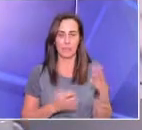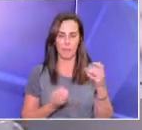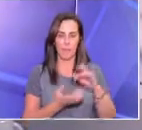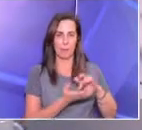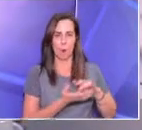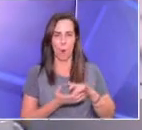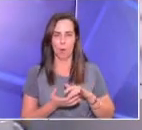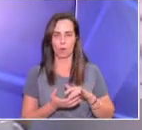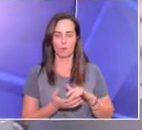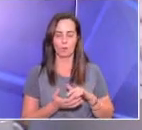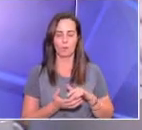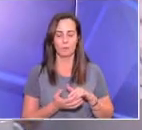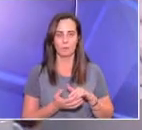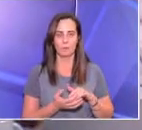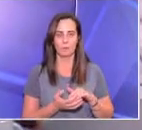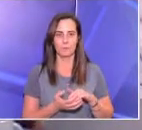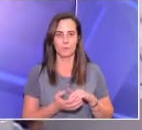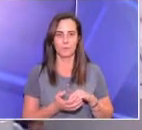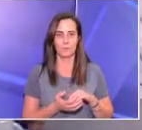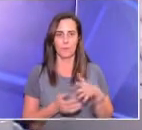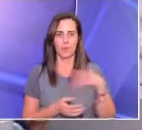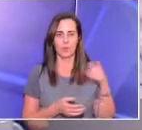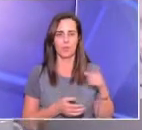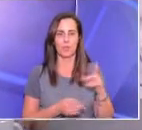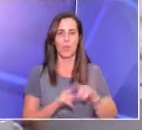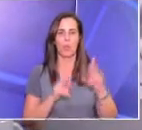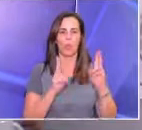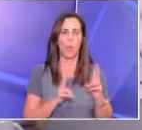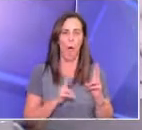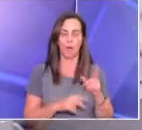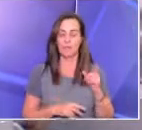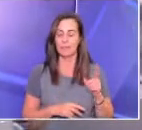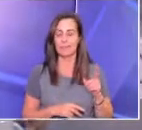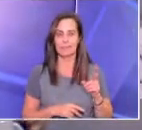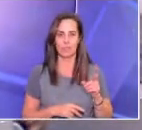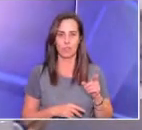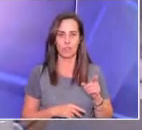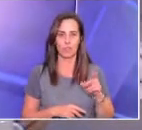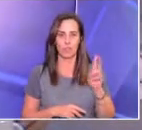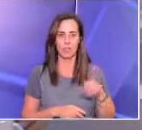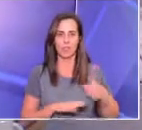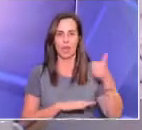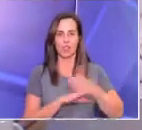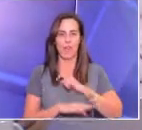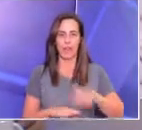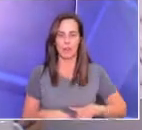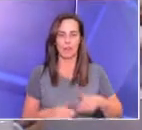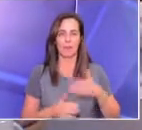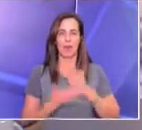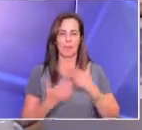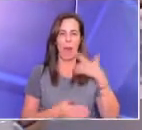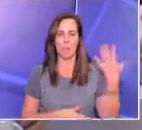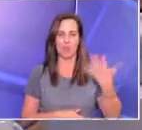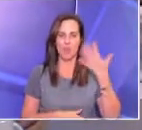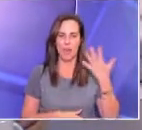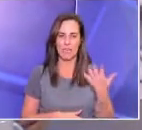רבים, חלקים רבים מהפריפריה, הפריפריה מרגישה שהיא תקועה. זה שישנם ראשי ערים, חלקם הרבה שנים כבר,